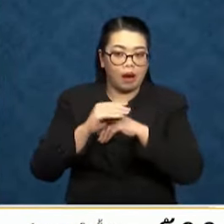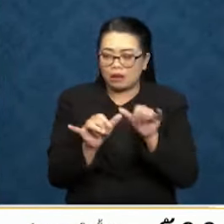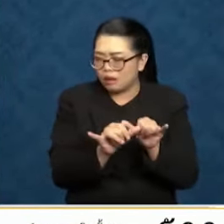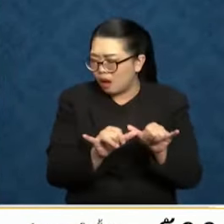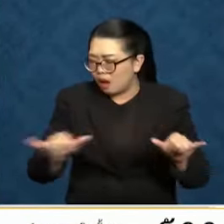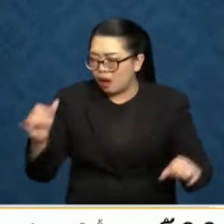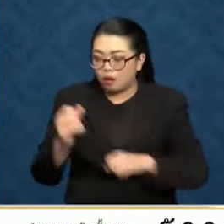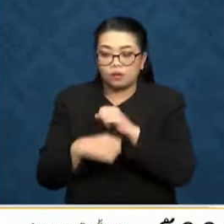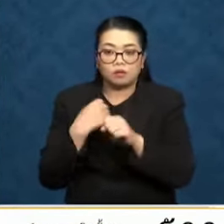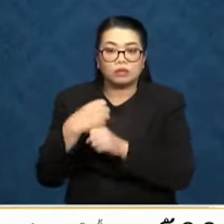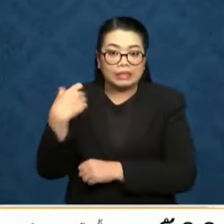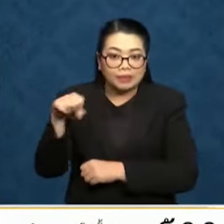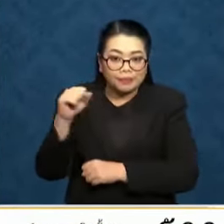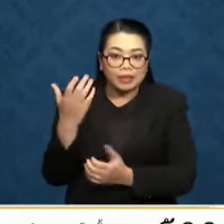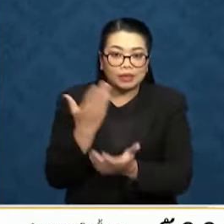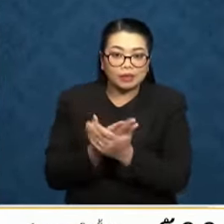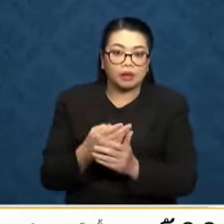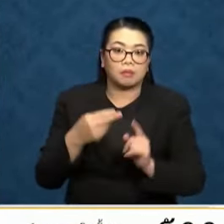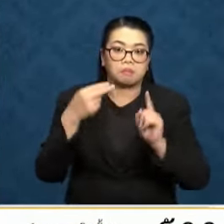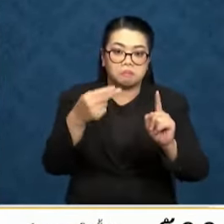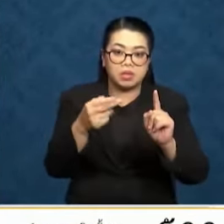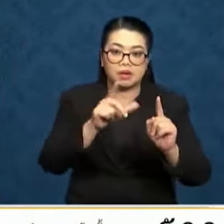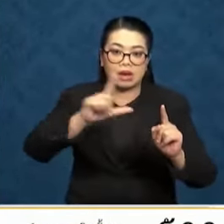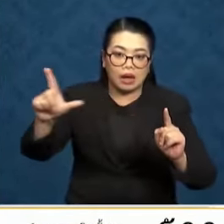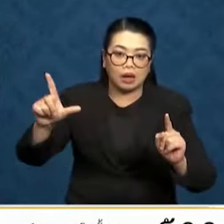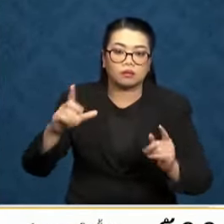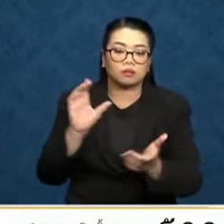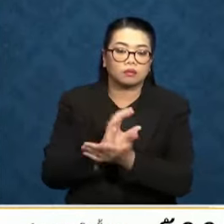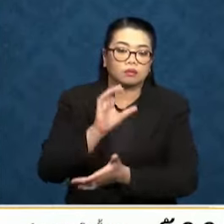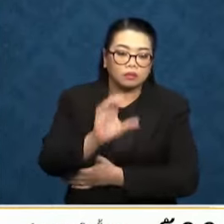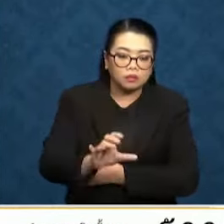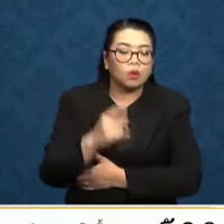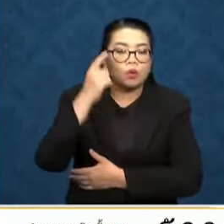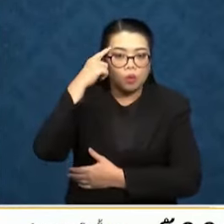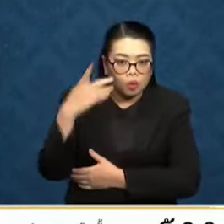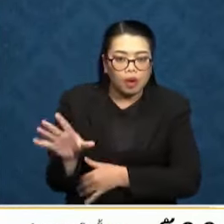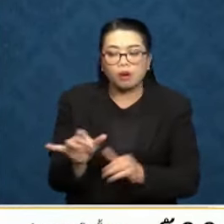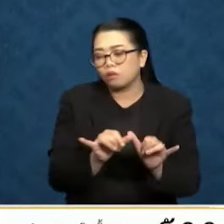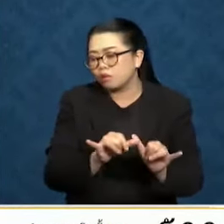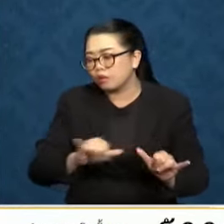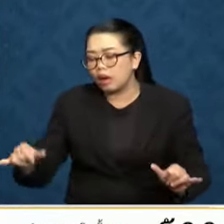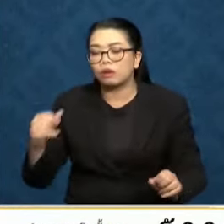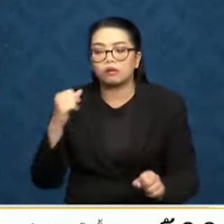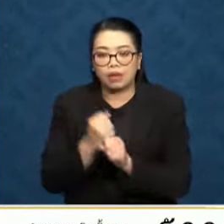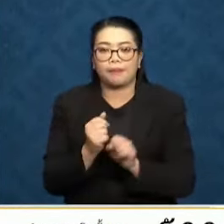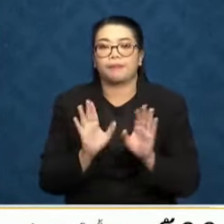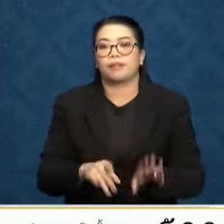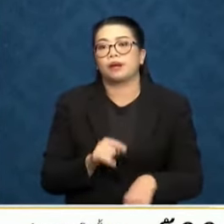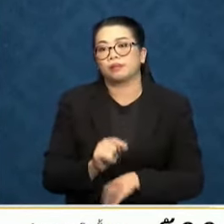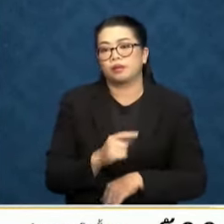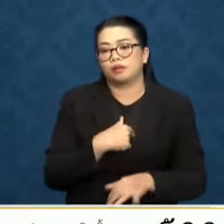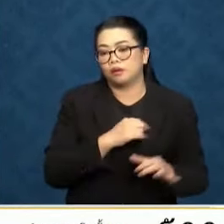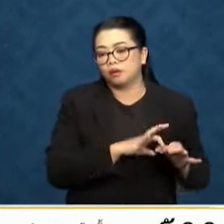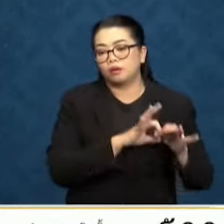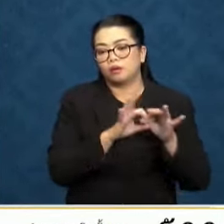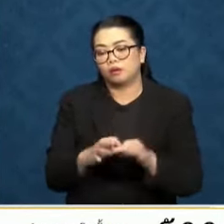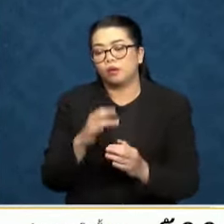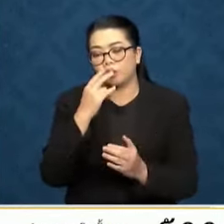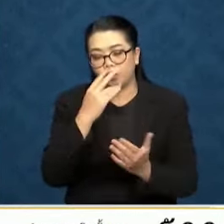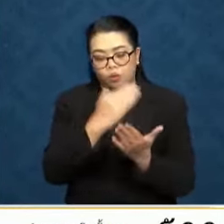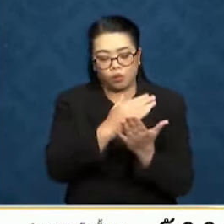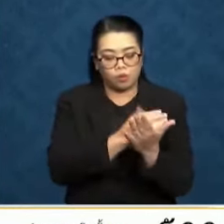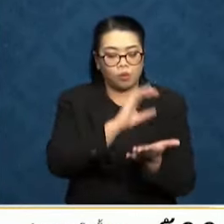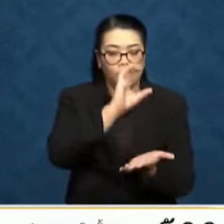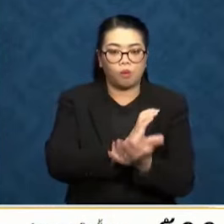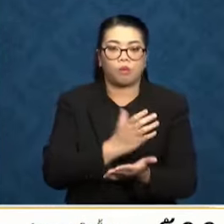ปลูกป่าหมื่นล้านอันนี้เนี่ยถ้าเรารู้อยู่แล้วนะคะว่าเขาว่ารัฐวิสาหกิจมีการทำแบบนี้เนี่ยแล้วเราก็มาดูในเอ่องบ